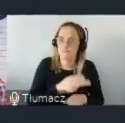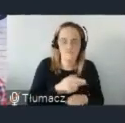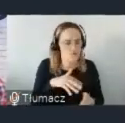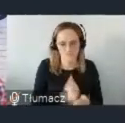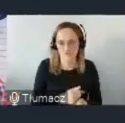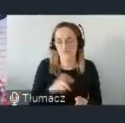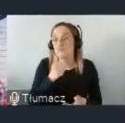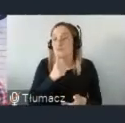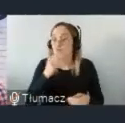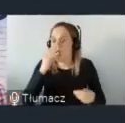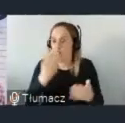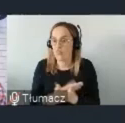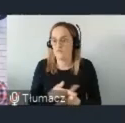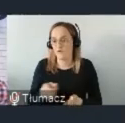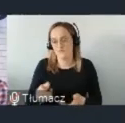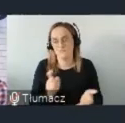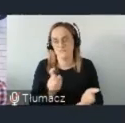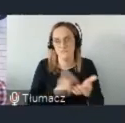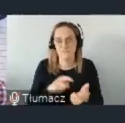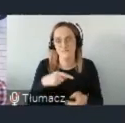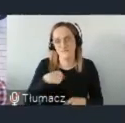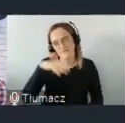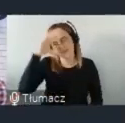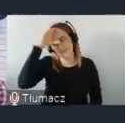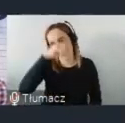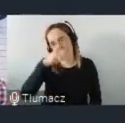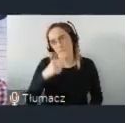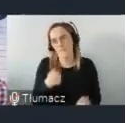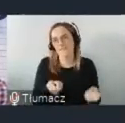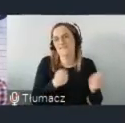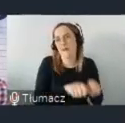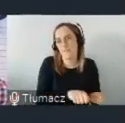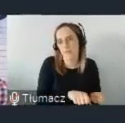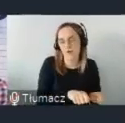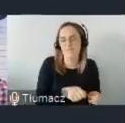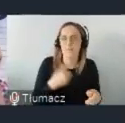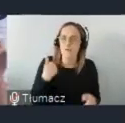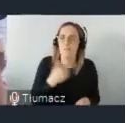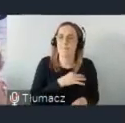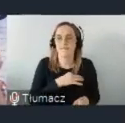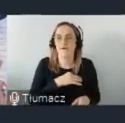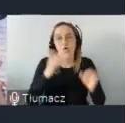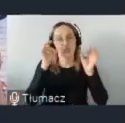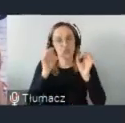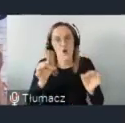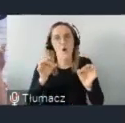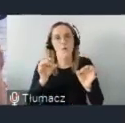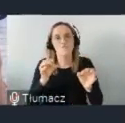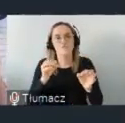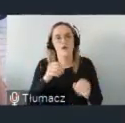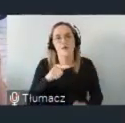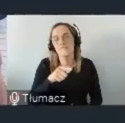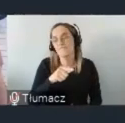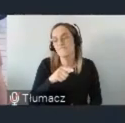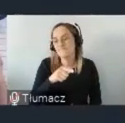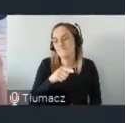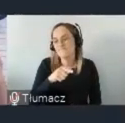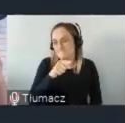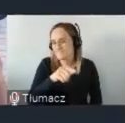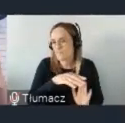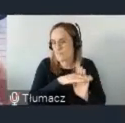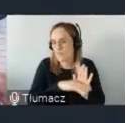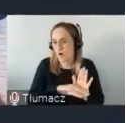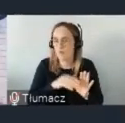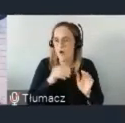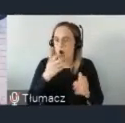Spróbujcie odświeżyć. Przepraszam, zapomniałem odblokować, był prywatny. Dobrze, że Finglink też jest taki, wiecie, dla nas korzystny,